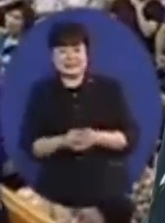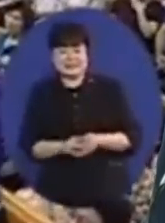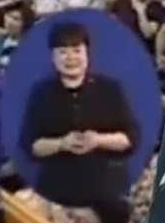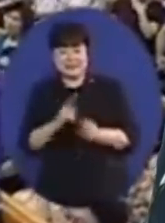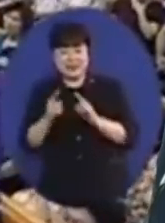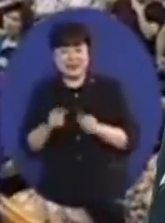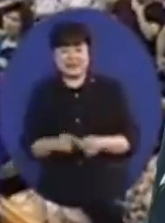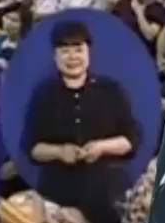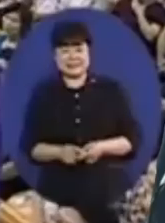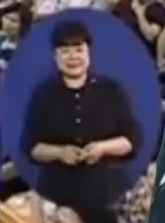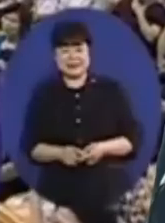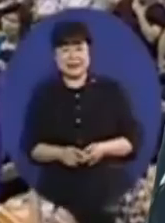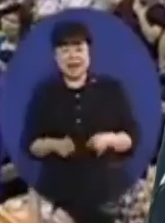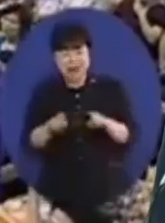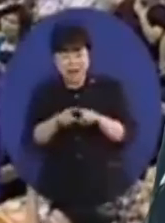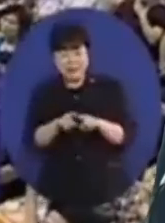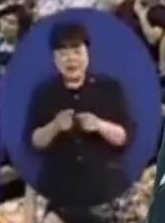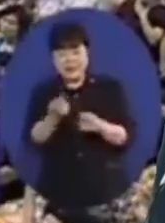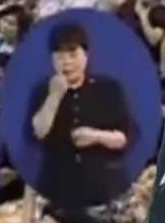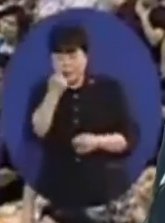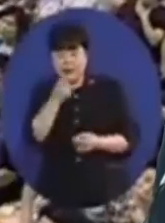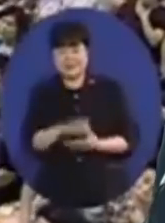말씀을 강론